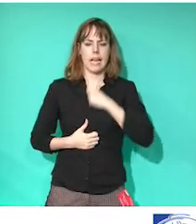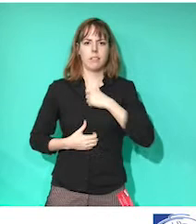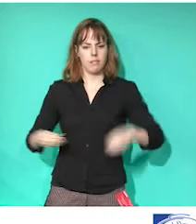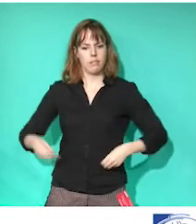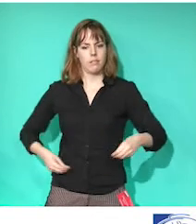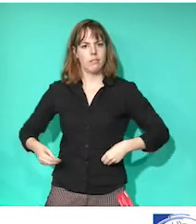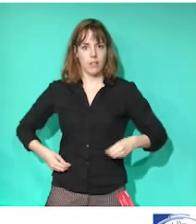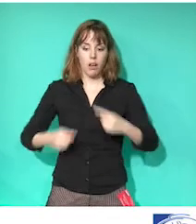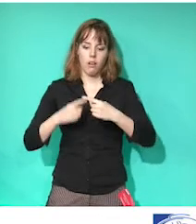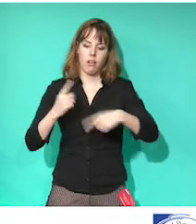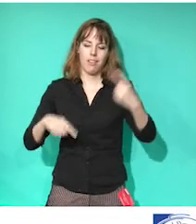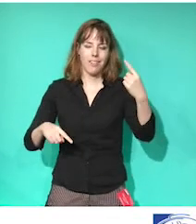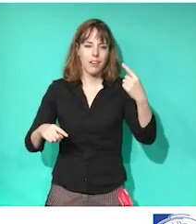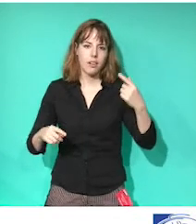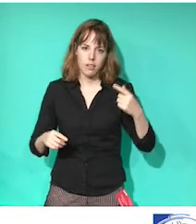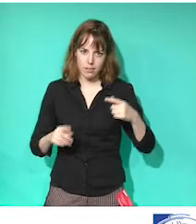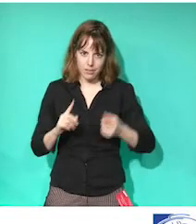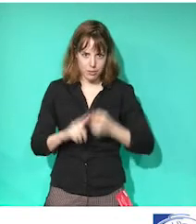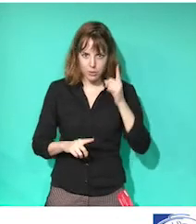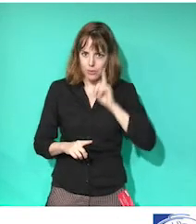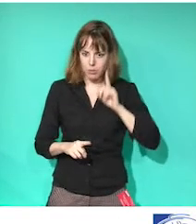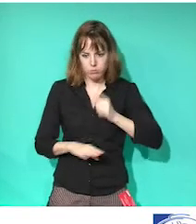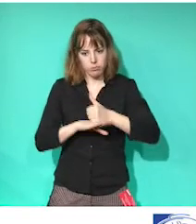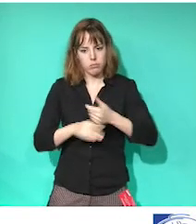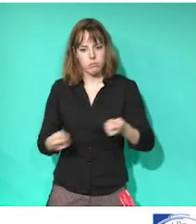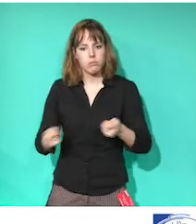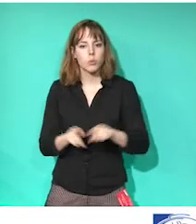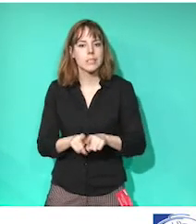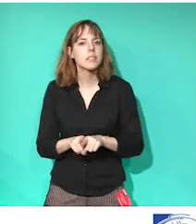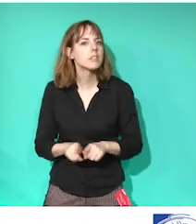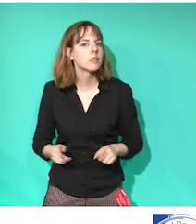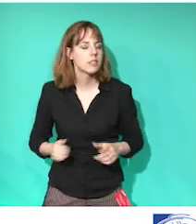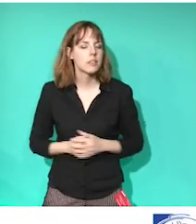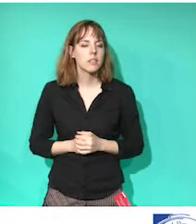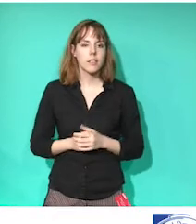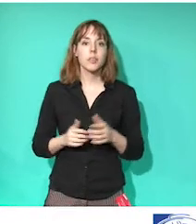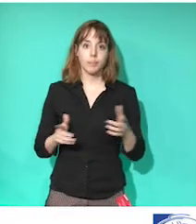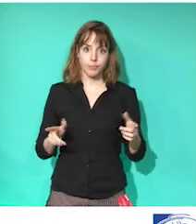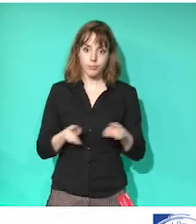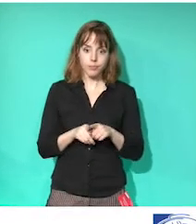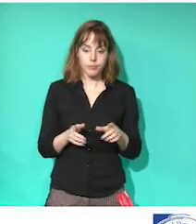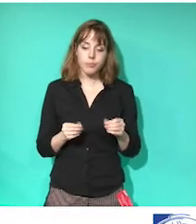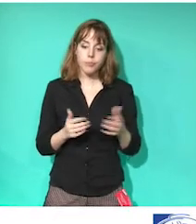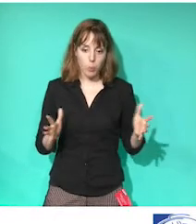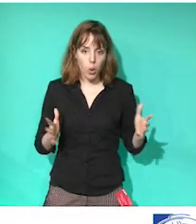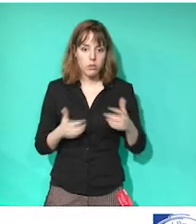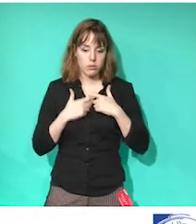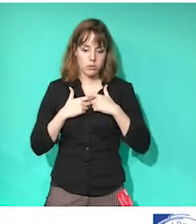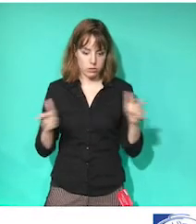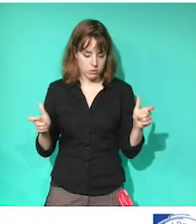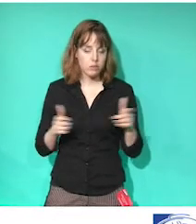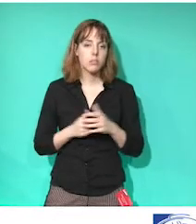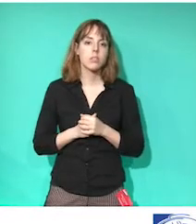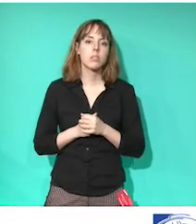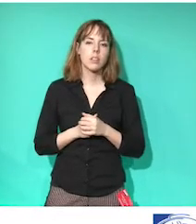envie d'arriver et d'être aussi aux manettes, mais aussi pour favoriser l'accès des femmes. Nous avons d'ailleurs publié